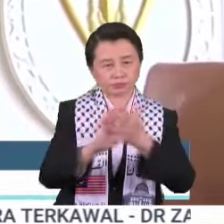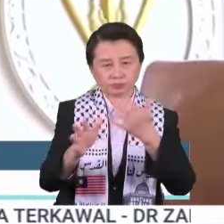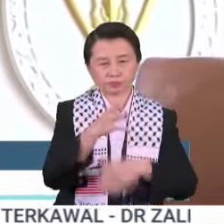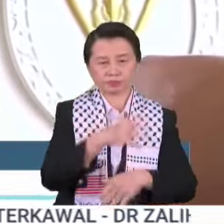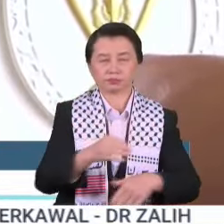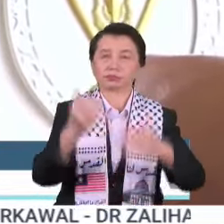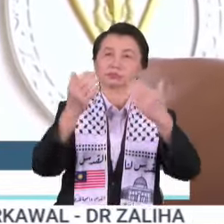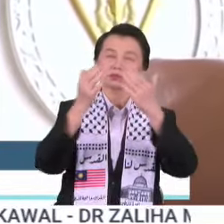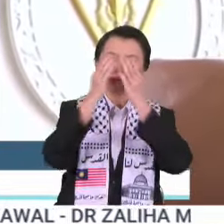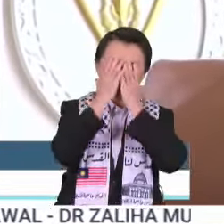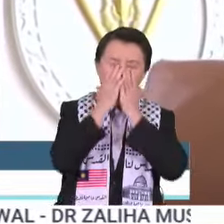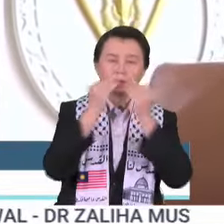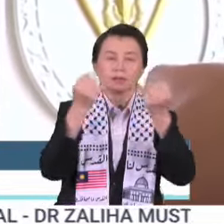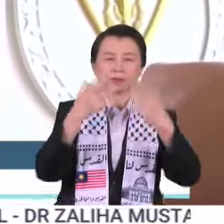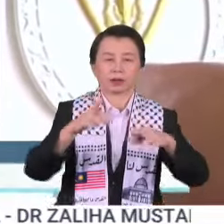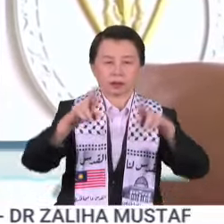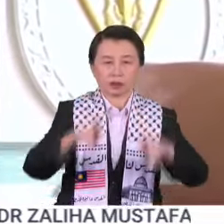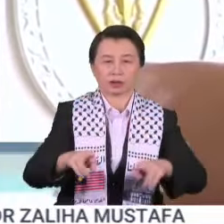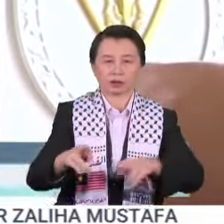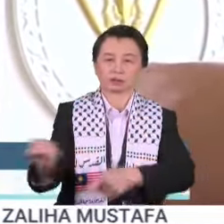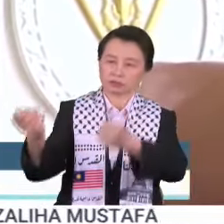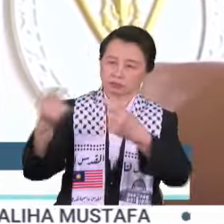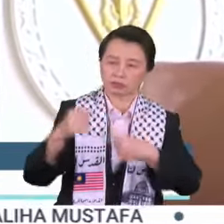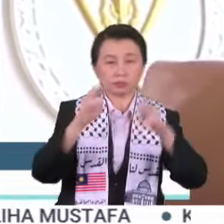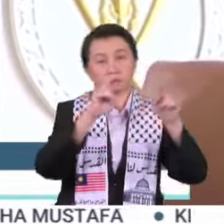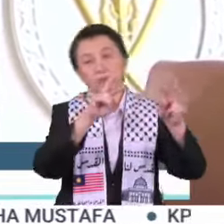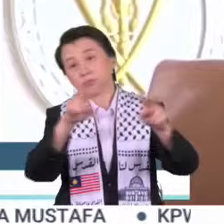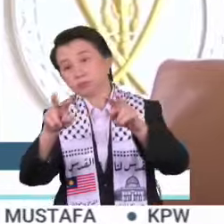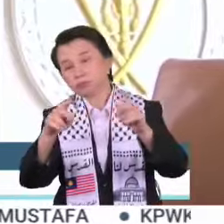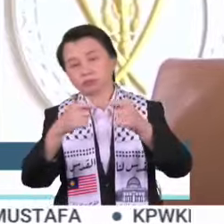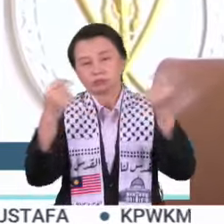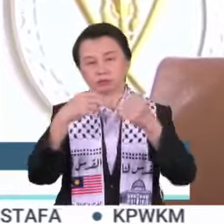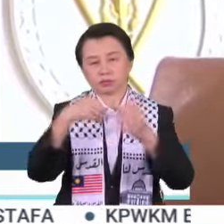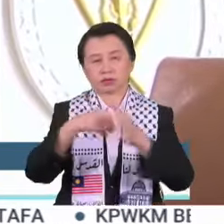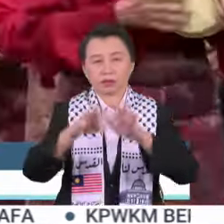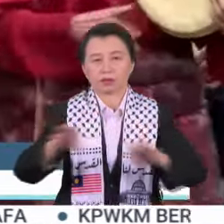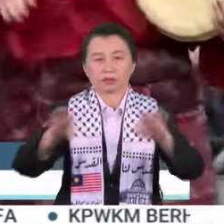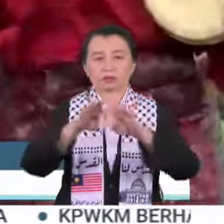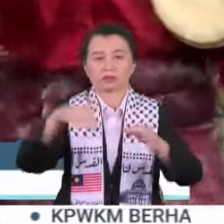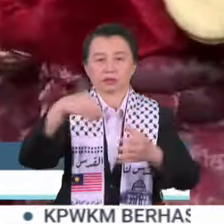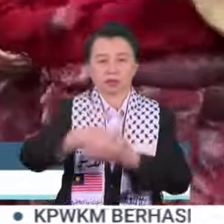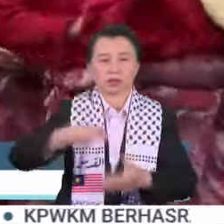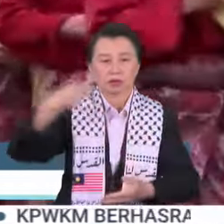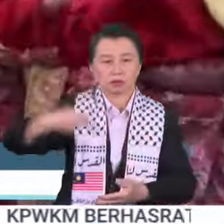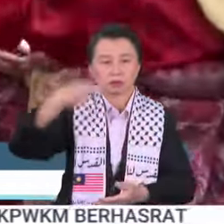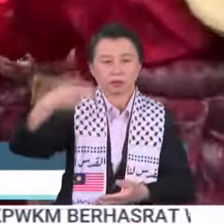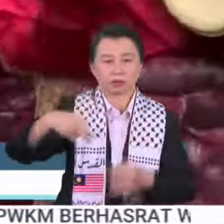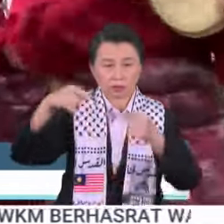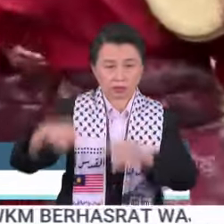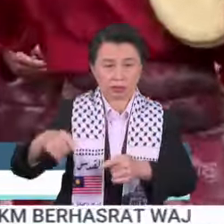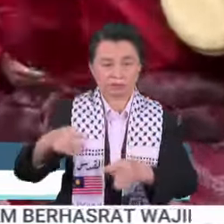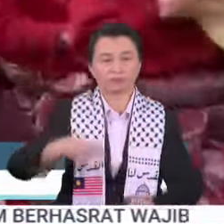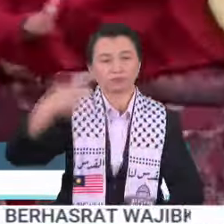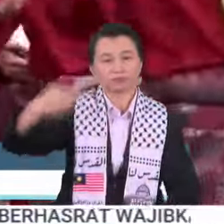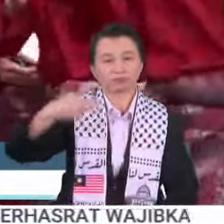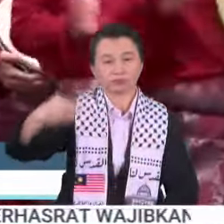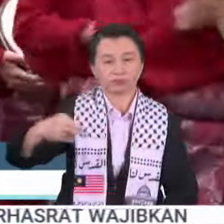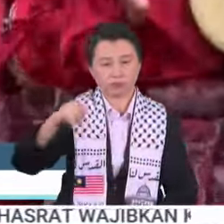Alhamdulillah ramai orang rakyat datang boleh nampak isyarat yang sangat penting dalam sejarah Negeri Sembilan ini, dalam sejarah dan masa